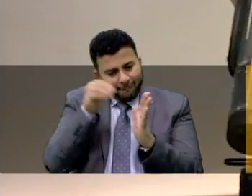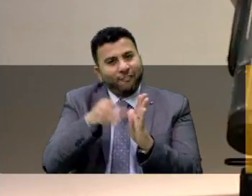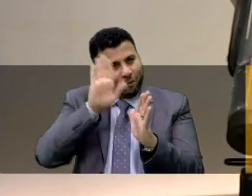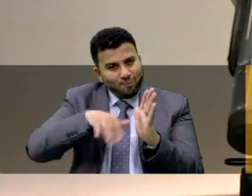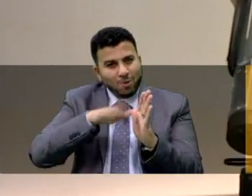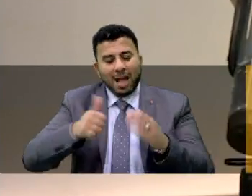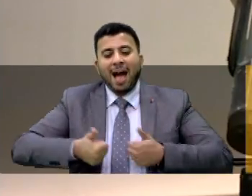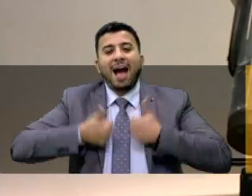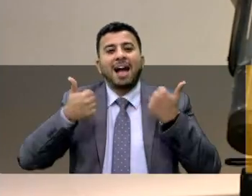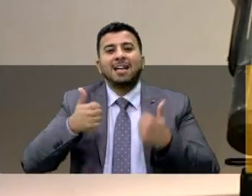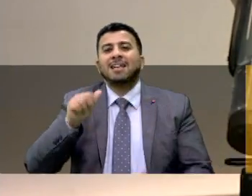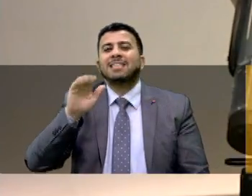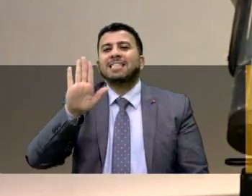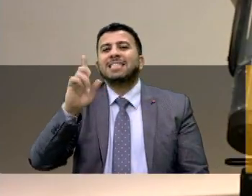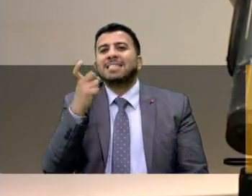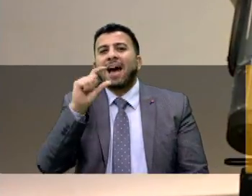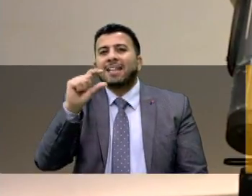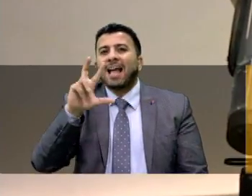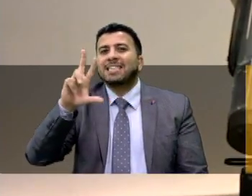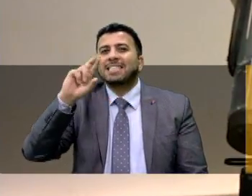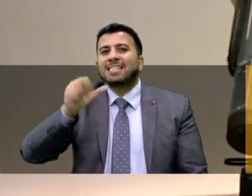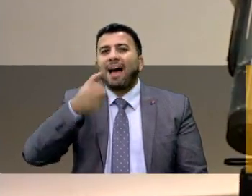يعني حياتي من طفولة،